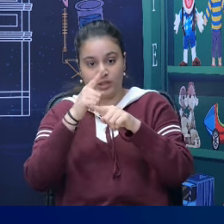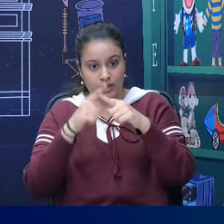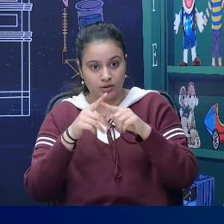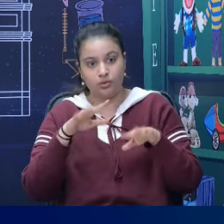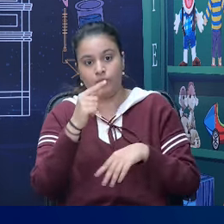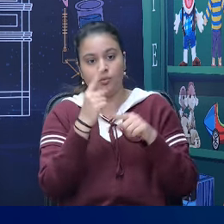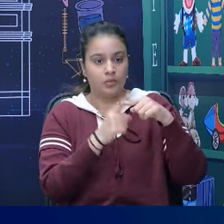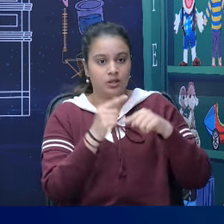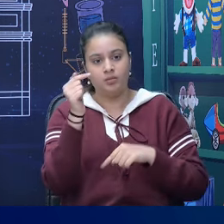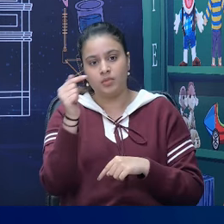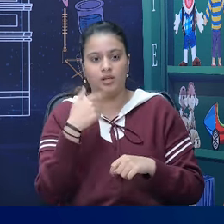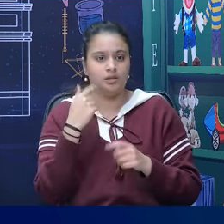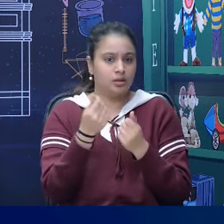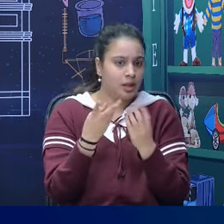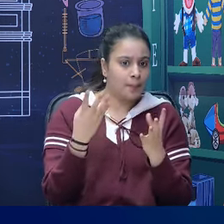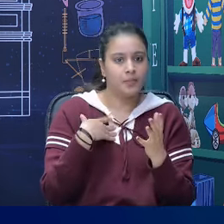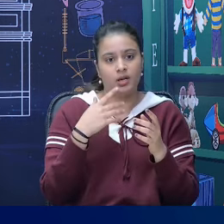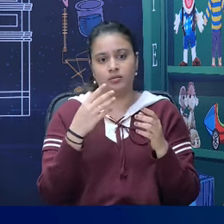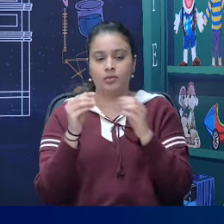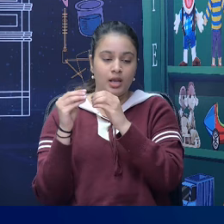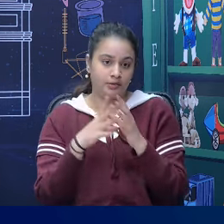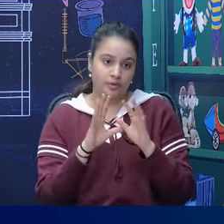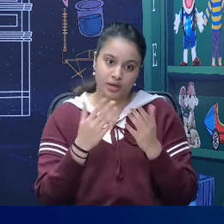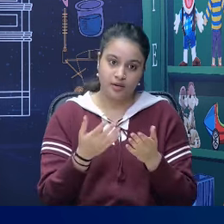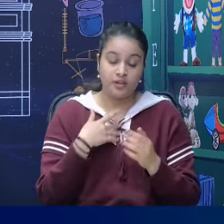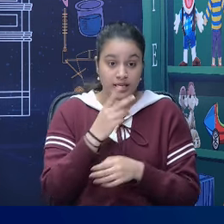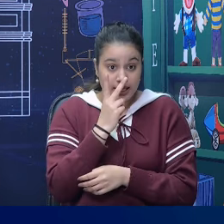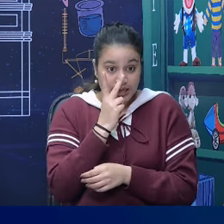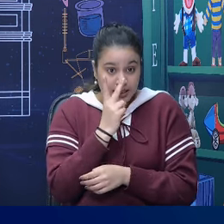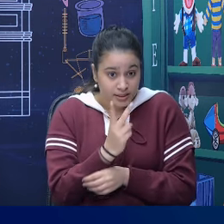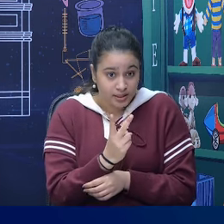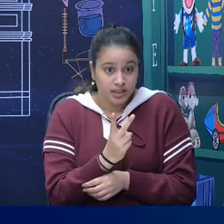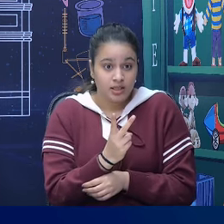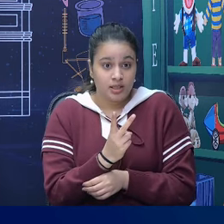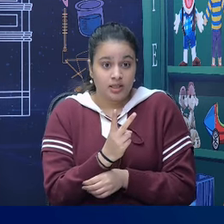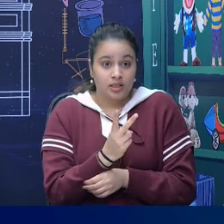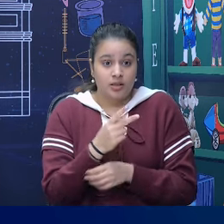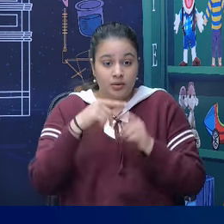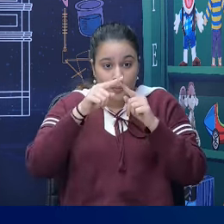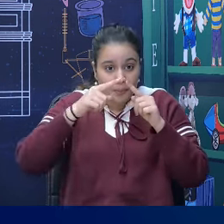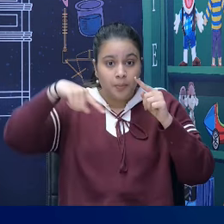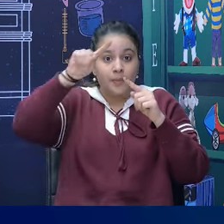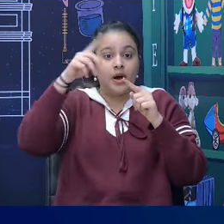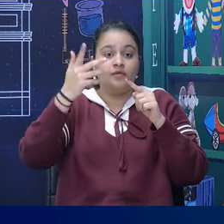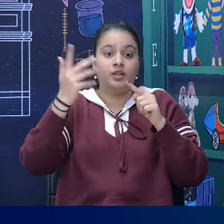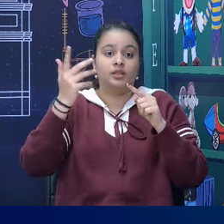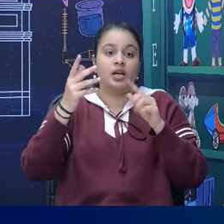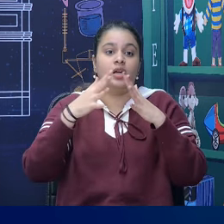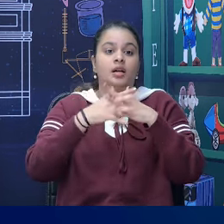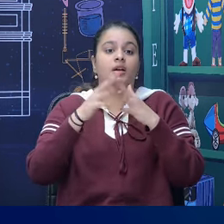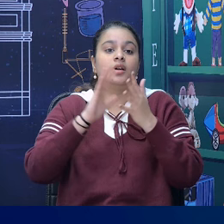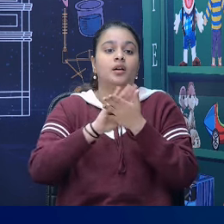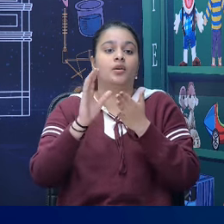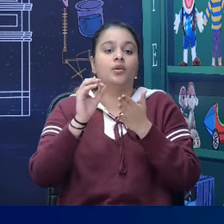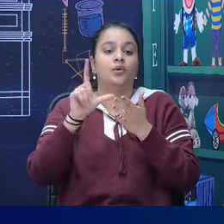आया और वेरिएबल भी आया बिल्कुल यहां पर अगर ध्यान देंगे तो यहां सबकी जो एक्सपोटल नंबर है पूरे पूरे